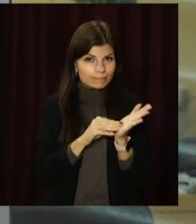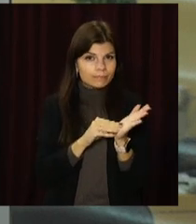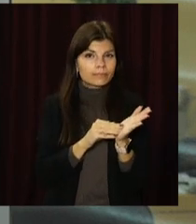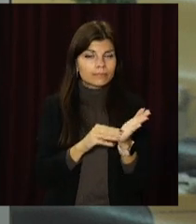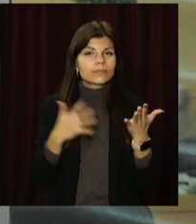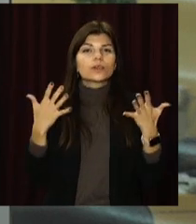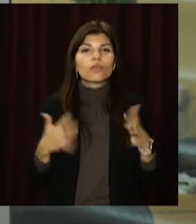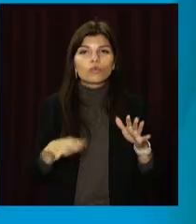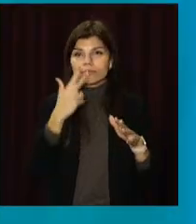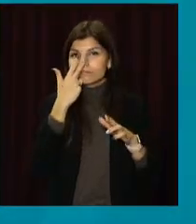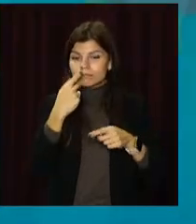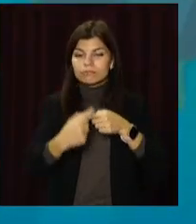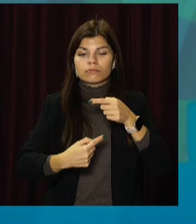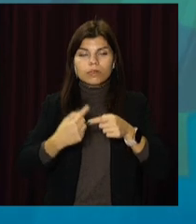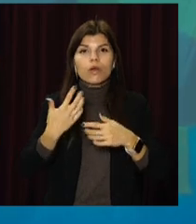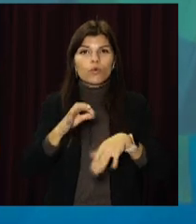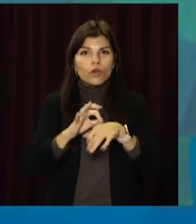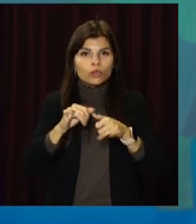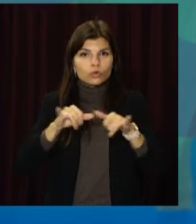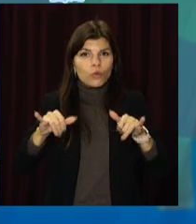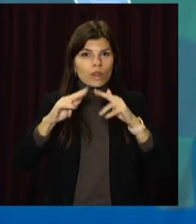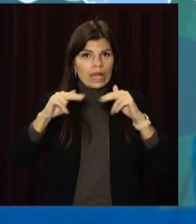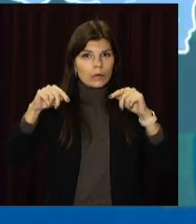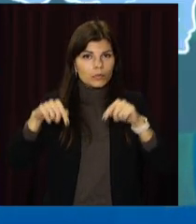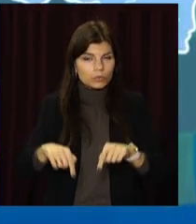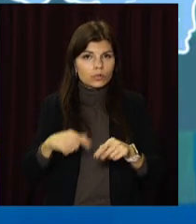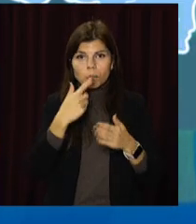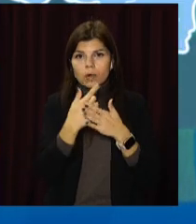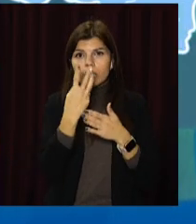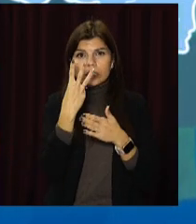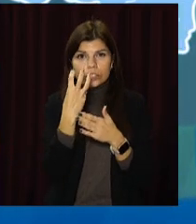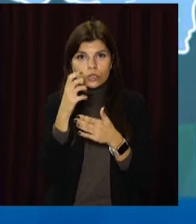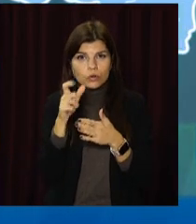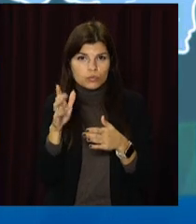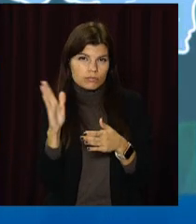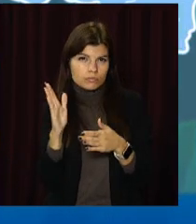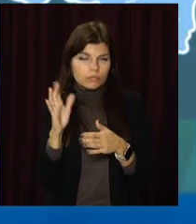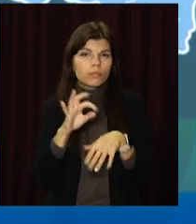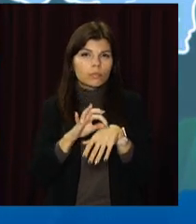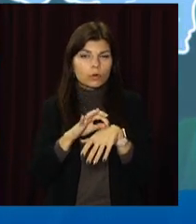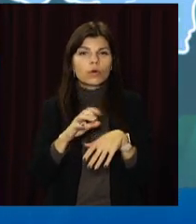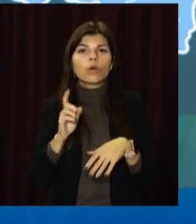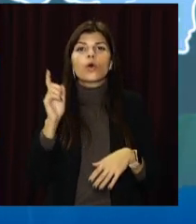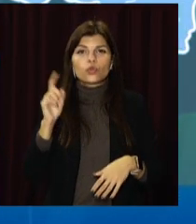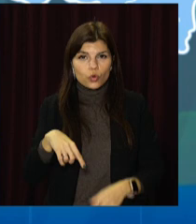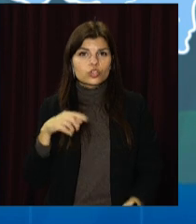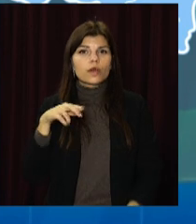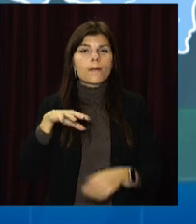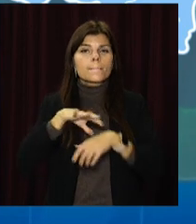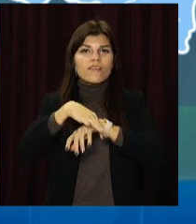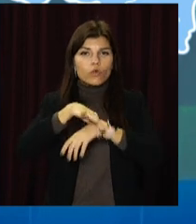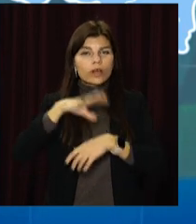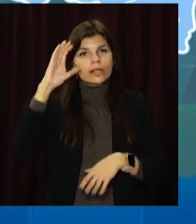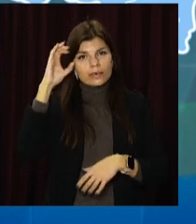здоров'я. Вже традиційно найбільше заражених у Дніпрі – понад 300 недужих. Несприятлива ситуація також у